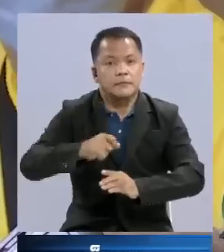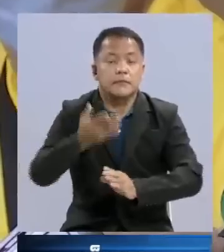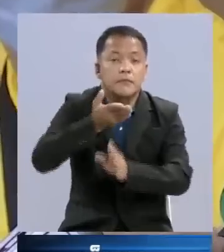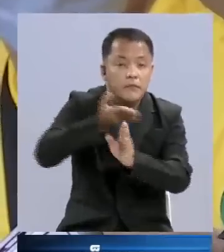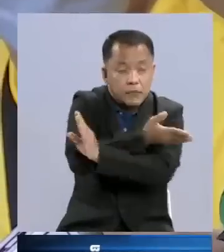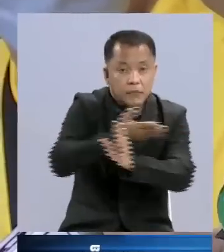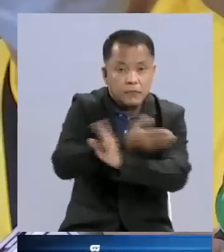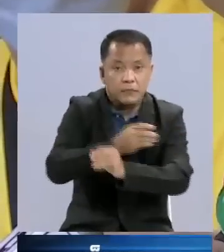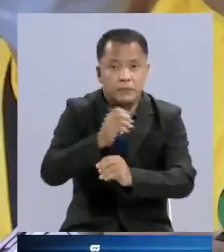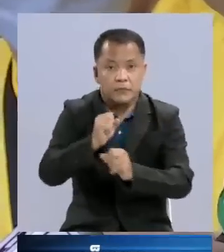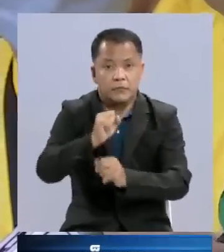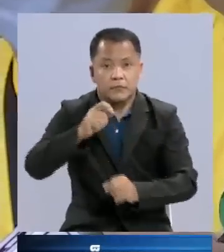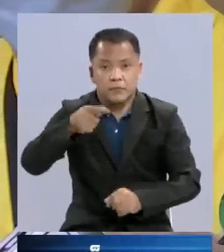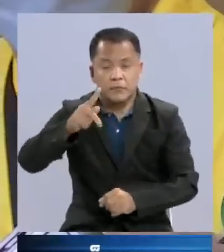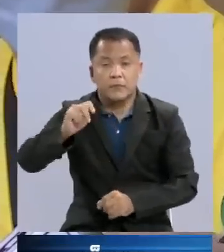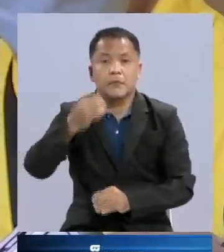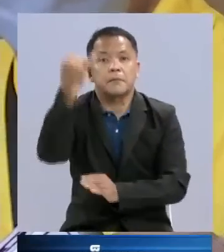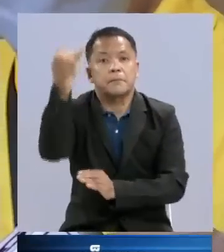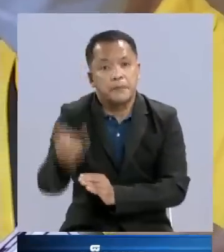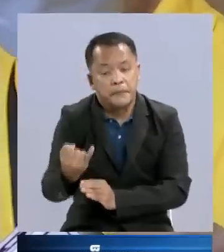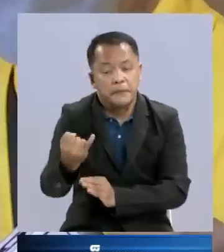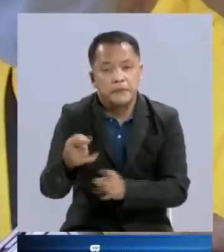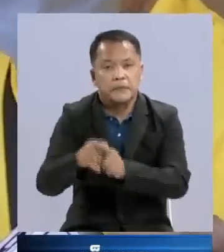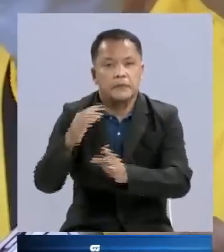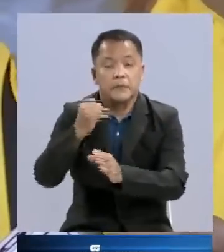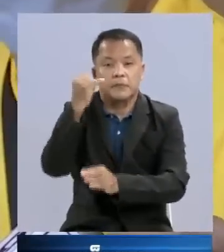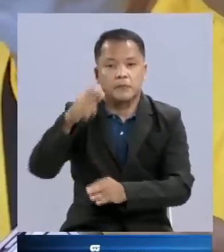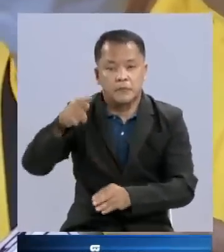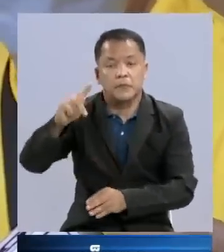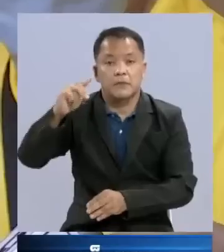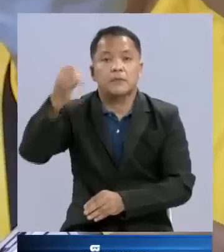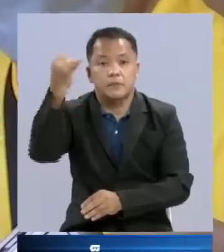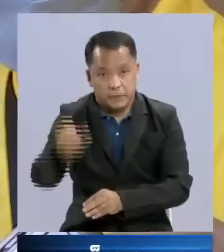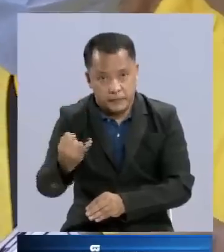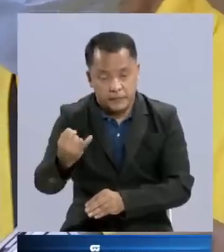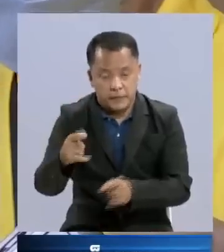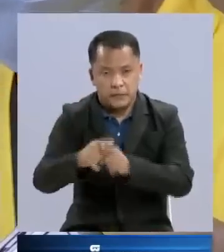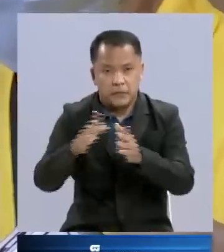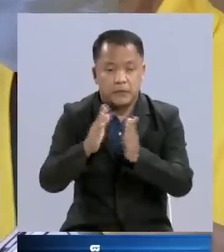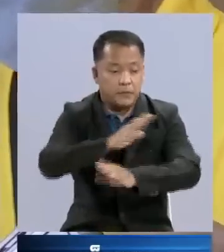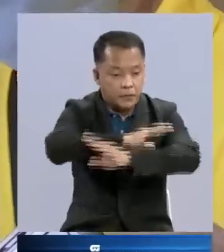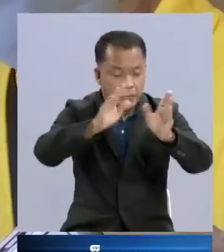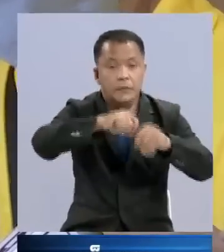านี้สปน.เป็นผู้แพ้คดีก็เลยหมายความว่าถ้าสปน.เป็นผู้แพ้คดีเนี่ยการบอก